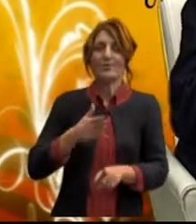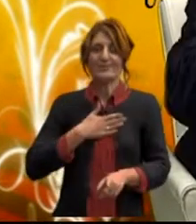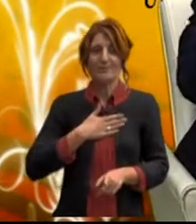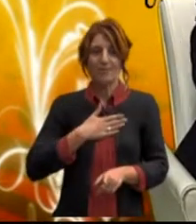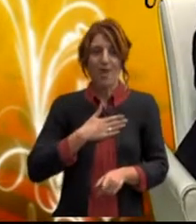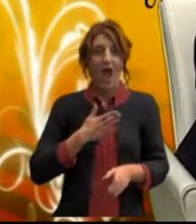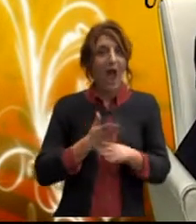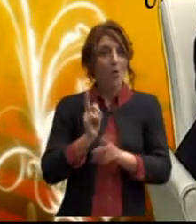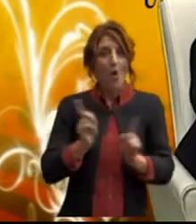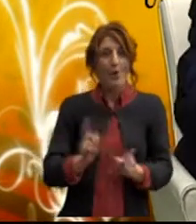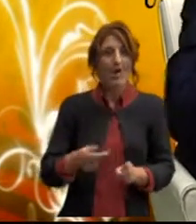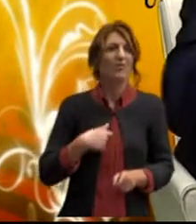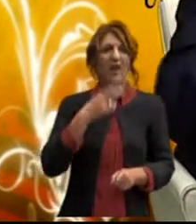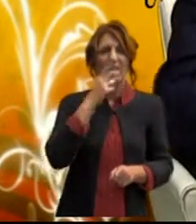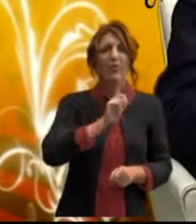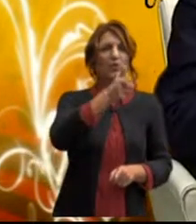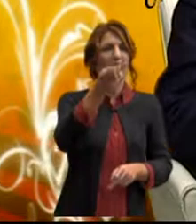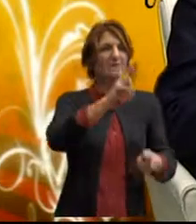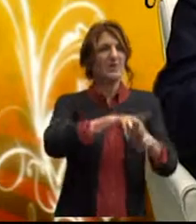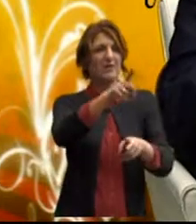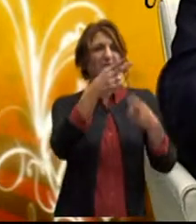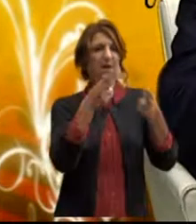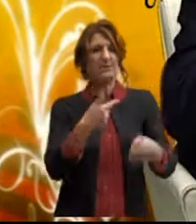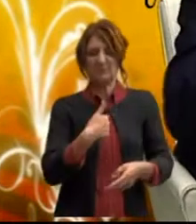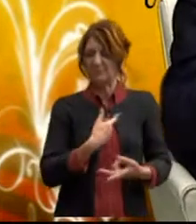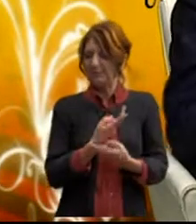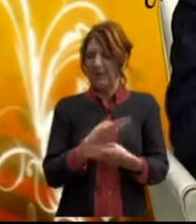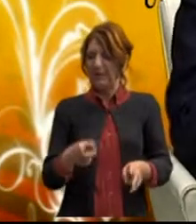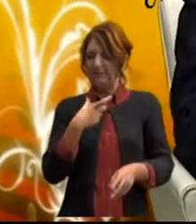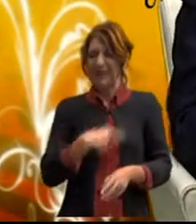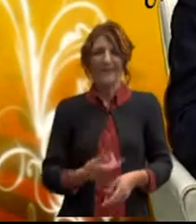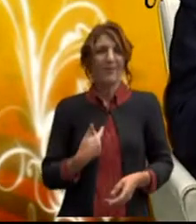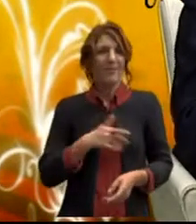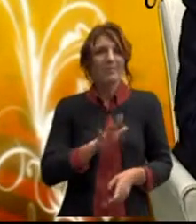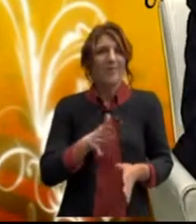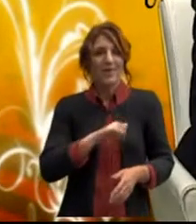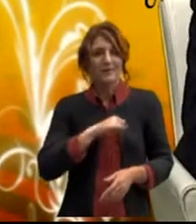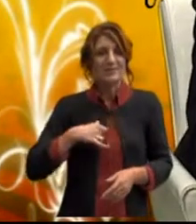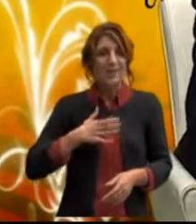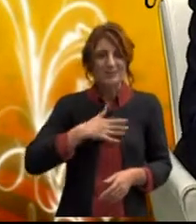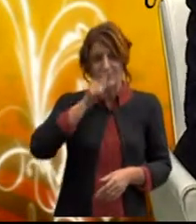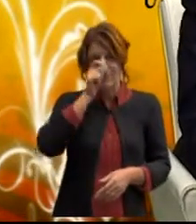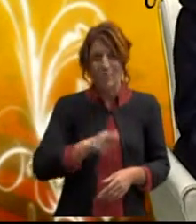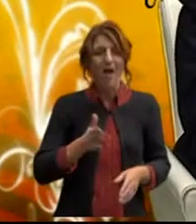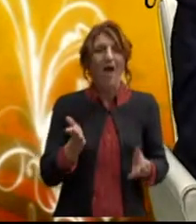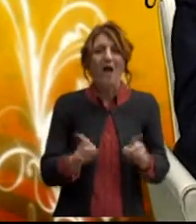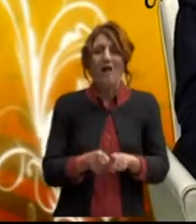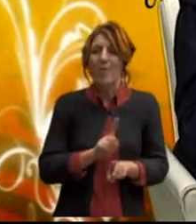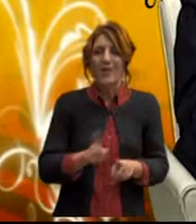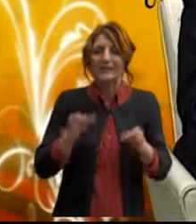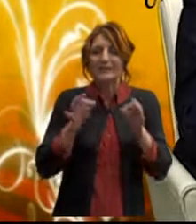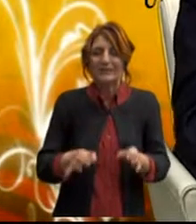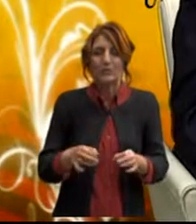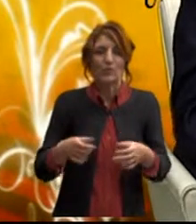onda su nam drugi važniji od nas, imamo nisko samopoštovanje jer smo, dakle, odrasli u tim nesigurnim vezama, a koje su